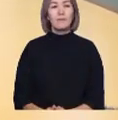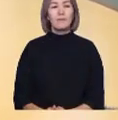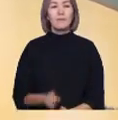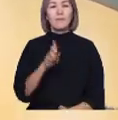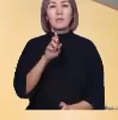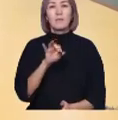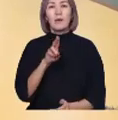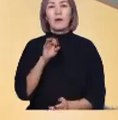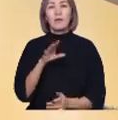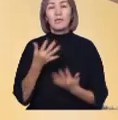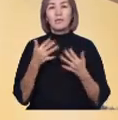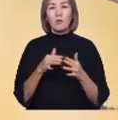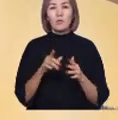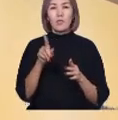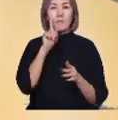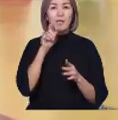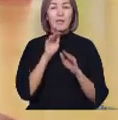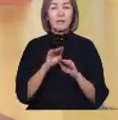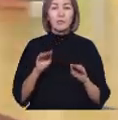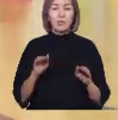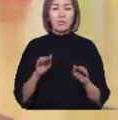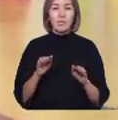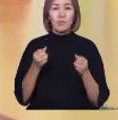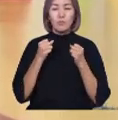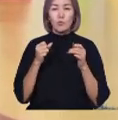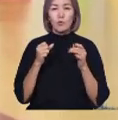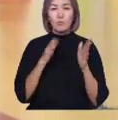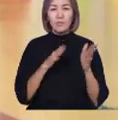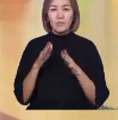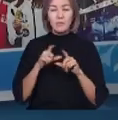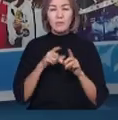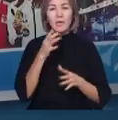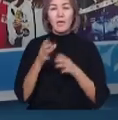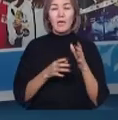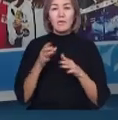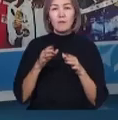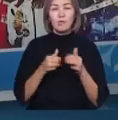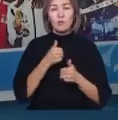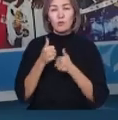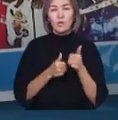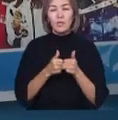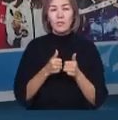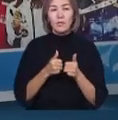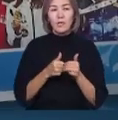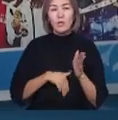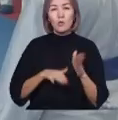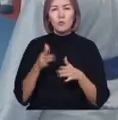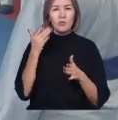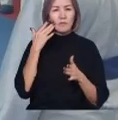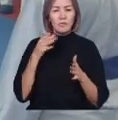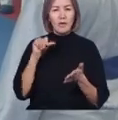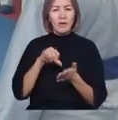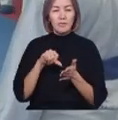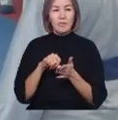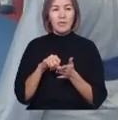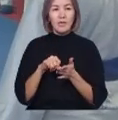Бақанас ауылындағы балалар мен жасөспірімдер спорт мектебінде шыныққан спортшылар әлемдік деңгейдегі додаларда оқ бойы озық шығып жүр.